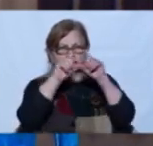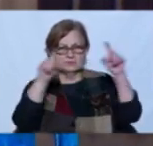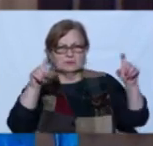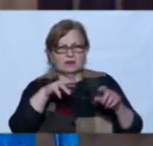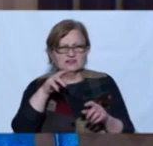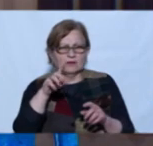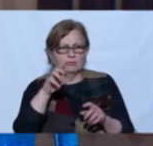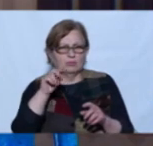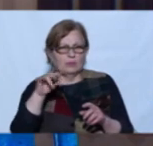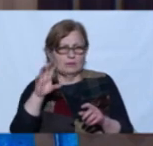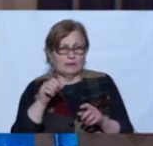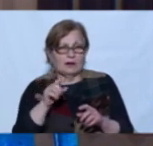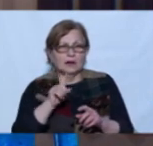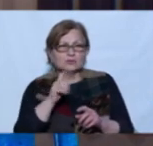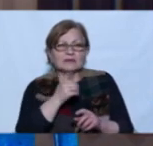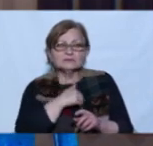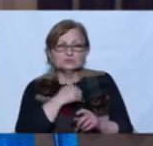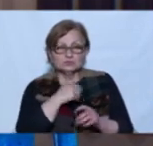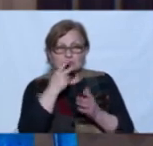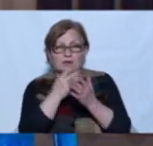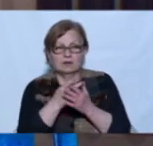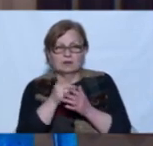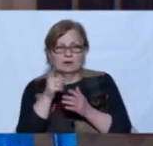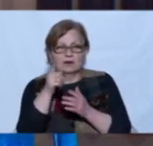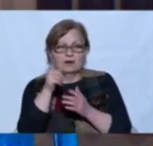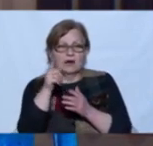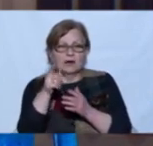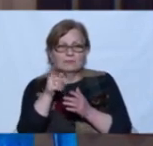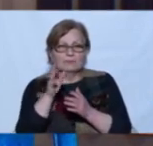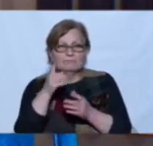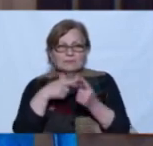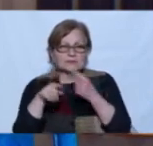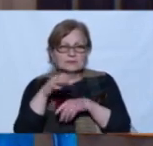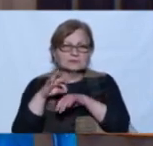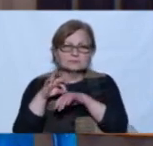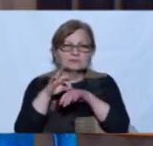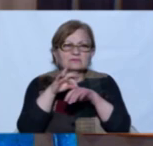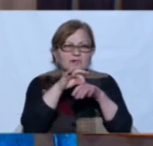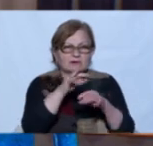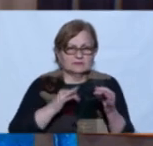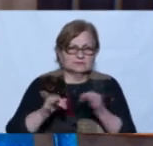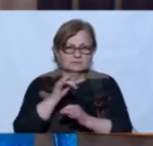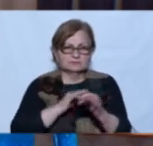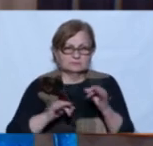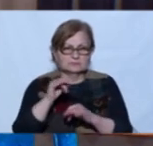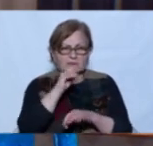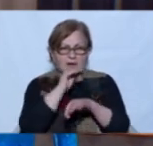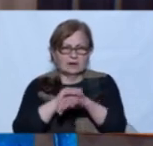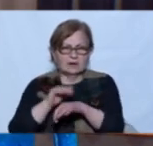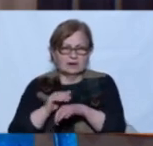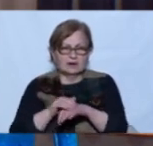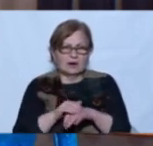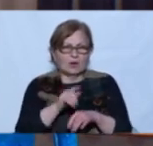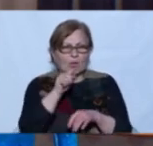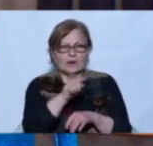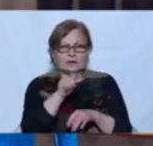რომლის დასაბუთებაც სურს, არამედ მივყავართ მსჯელობით, არგუმენტებით,